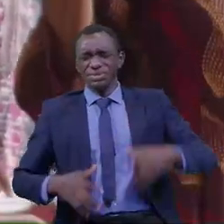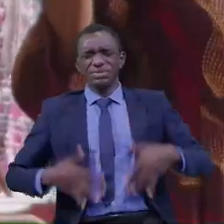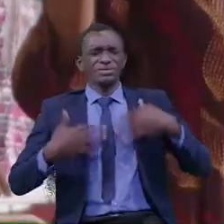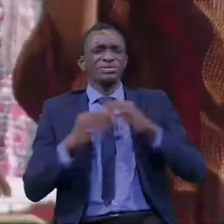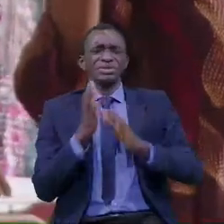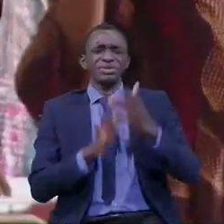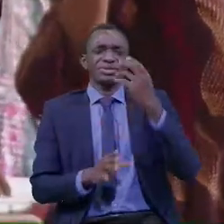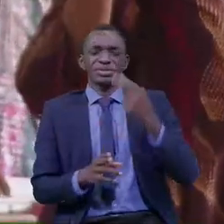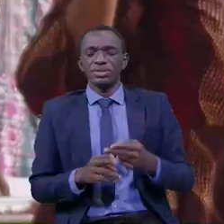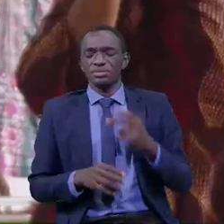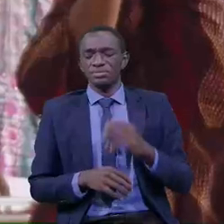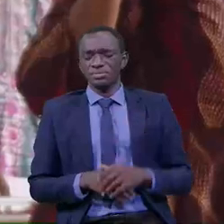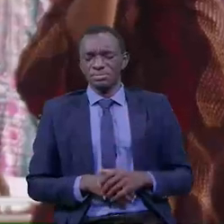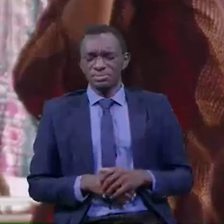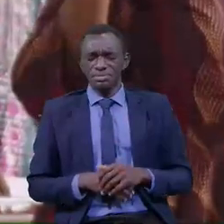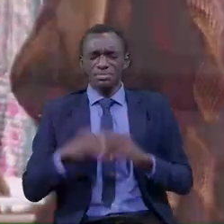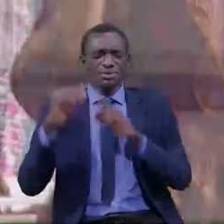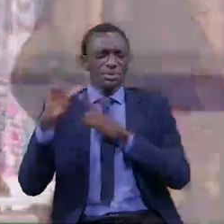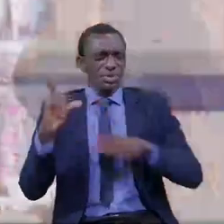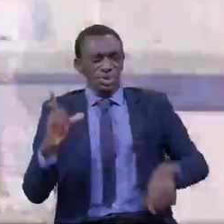Jésus. Seigneur,